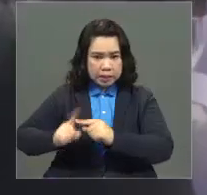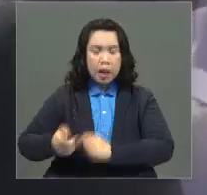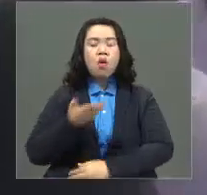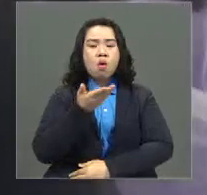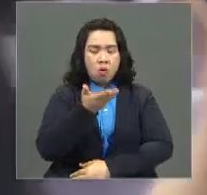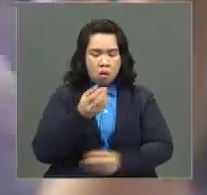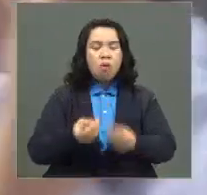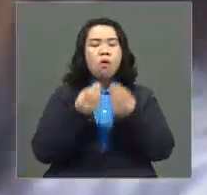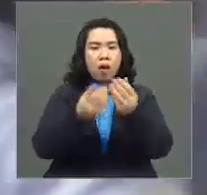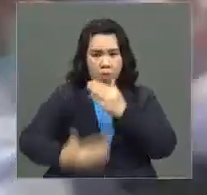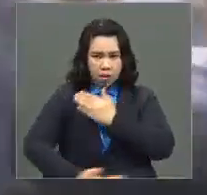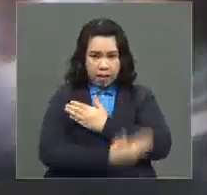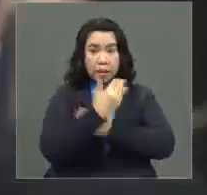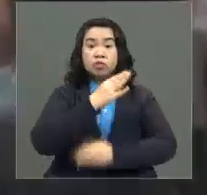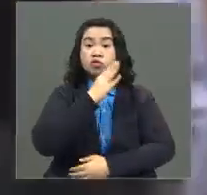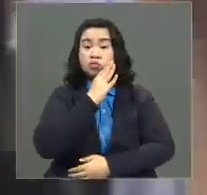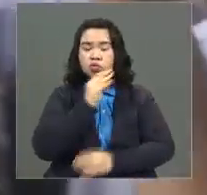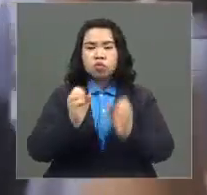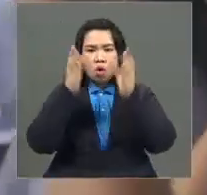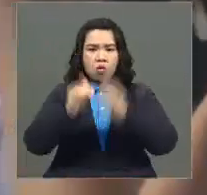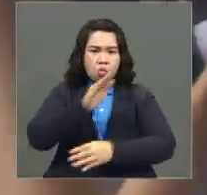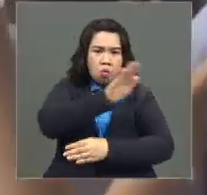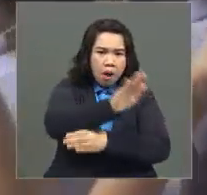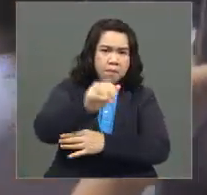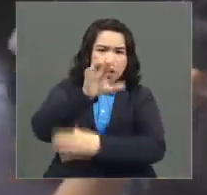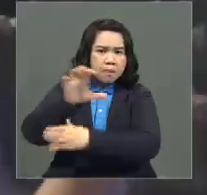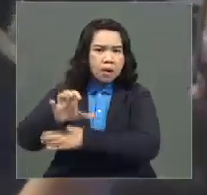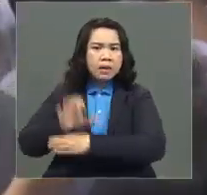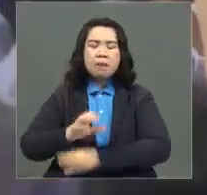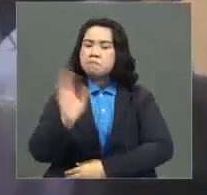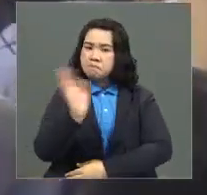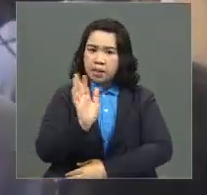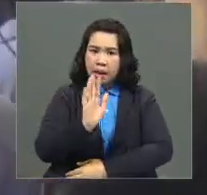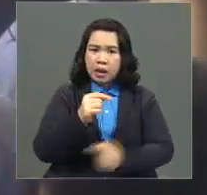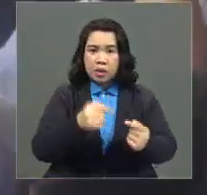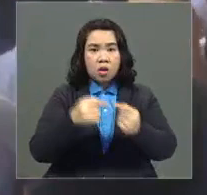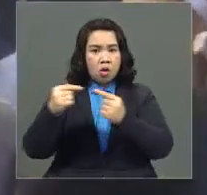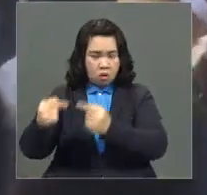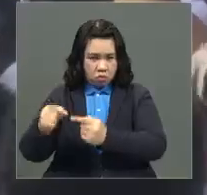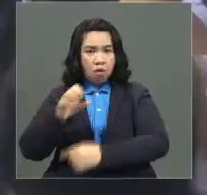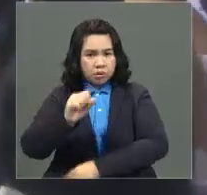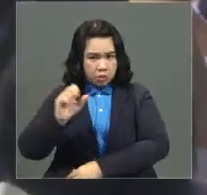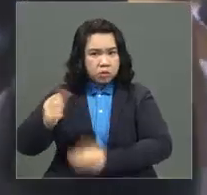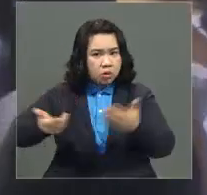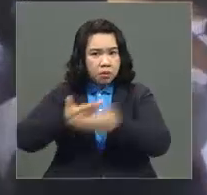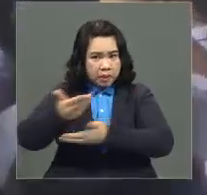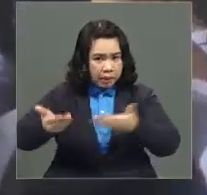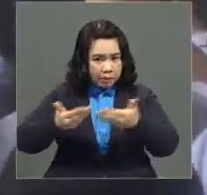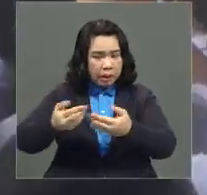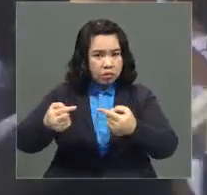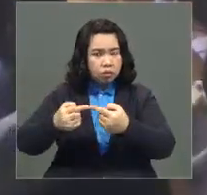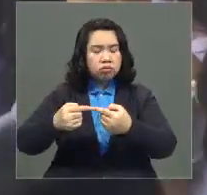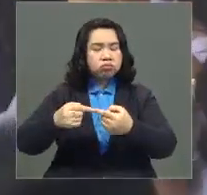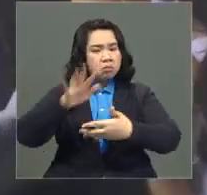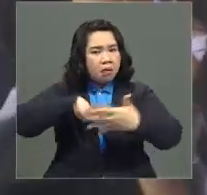นได้แสดงออกเพราะหากครูอาจารย์ปิดกั้นจะนำเรื่องเข้าสู่กรรมธิการการศึกษาของสภาผู้แทนราษฎรเพื่อพิจารณาถึงมาตรการ